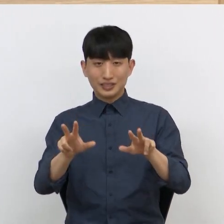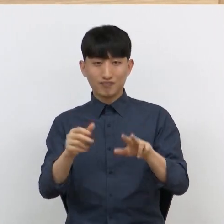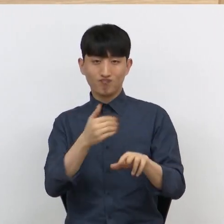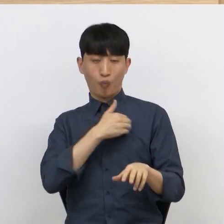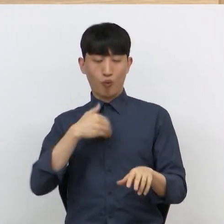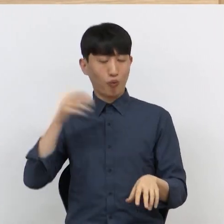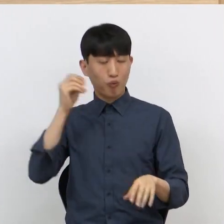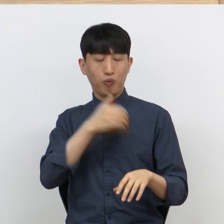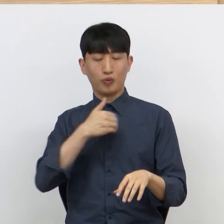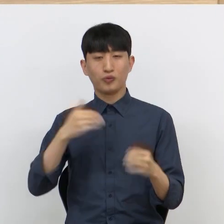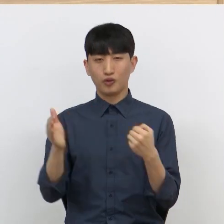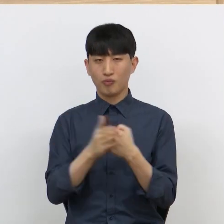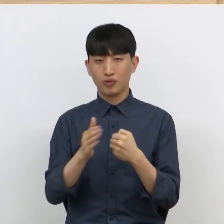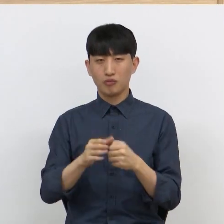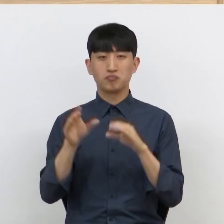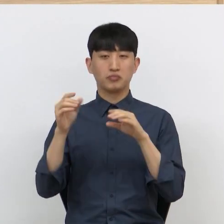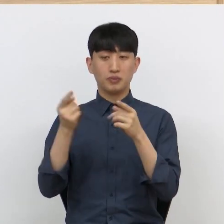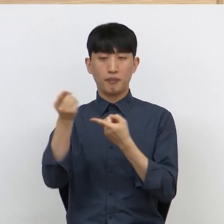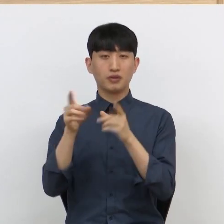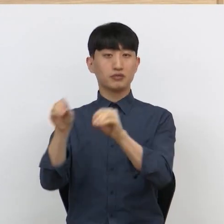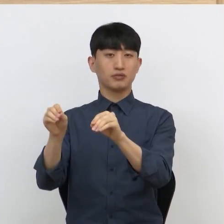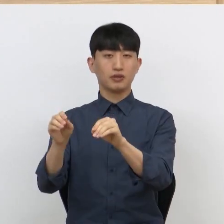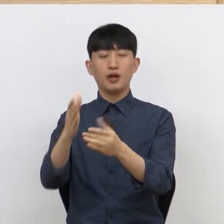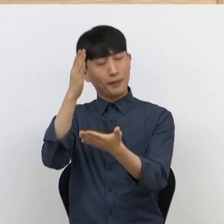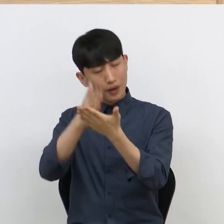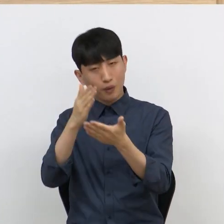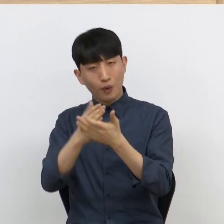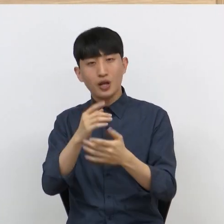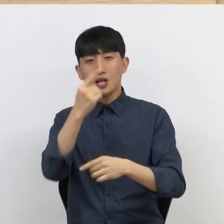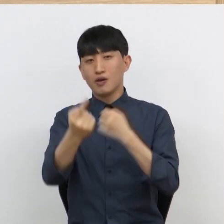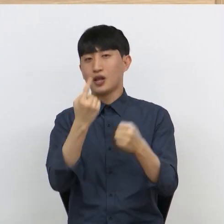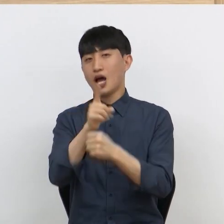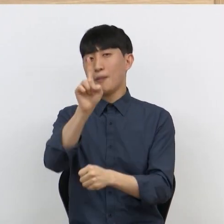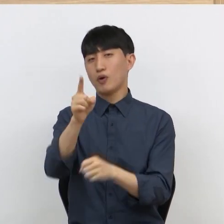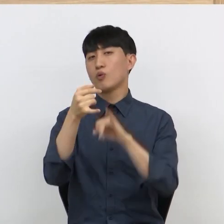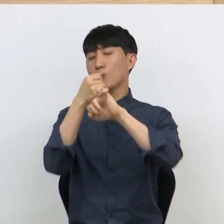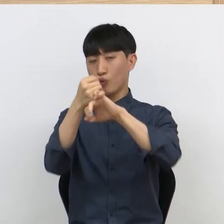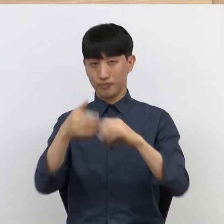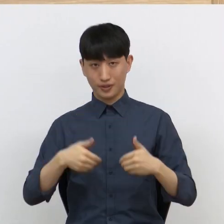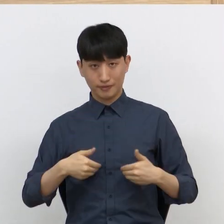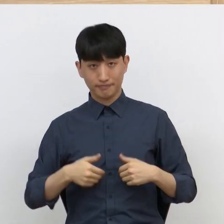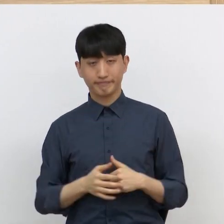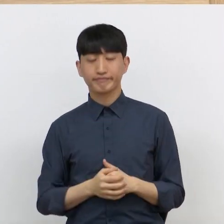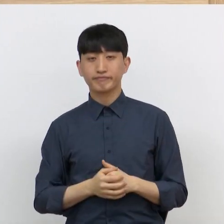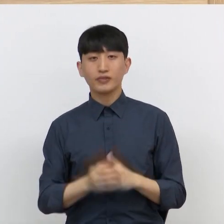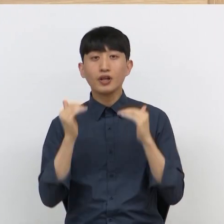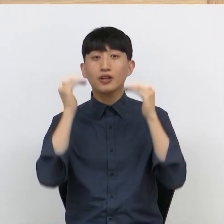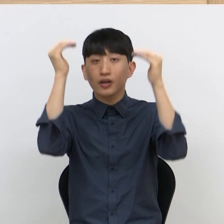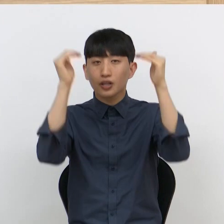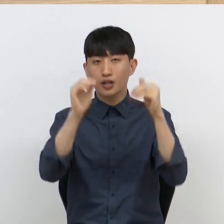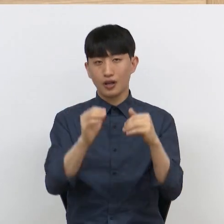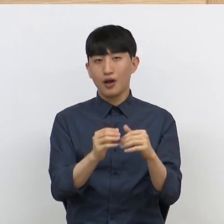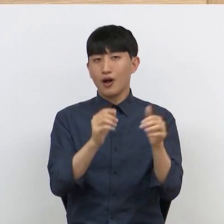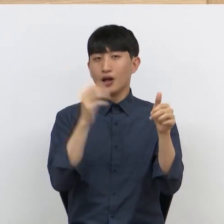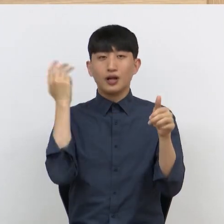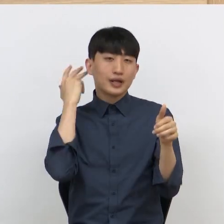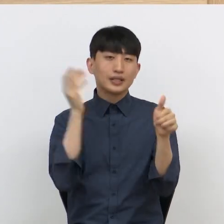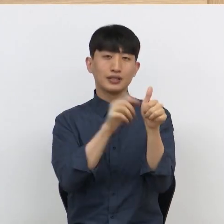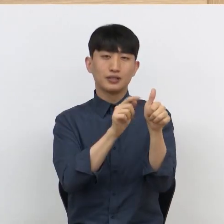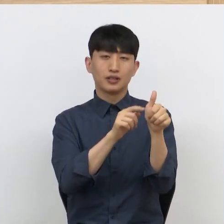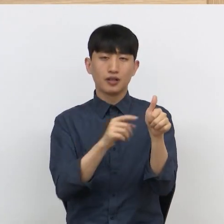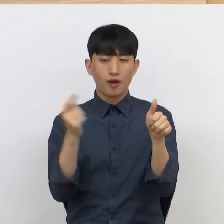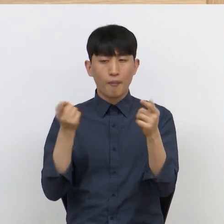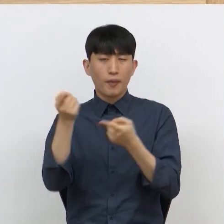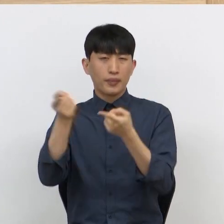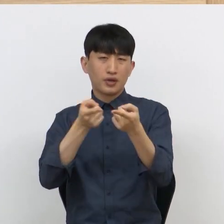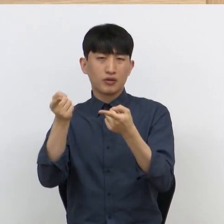매년 1년에 한 번씩 정도는 계속 방문하는 게 되게 좋은데 제가 보니까 성인 환자들 같은 경우는 매핑의 중요성을 몰라서 어느 정도 들으면